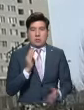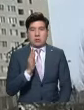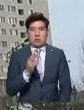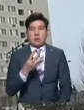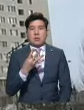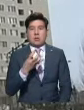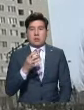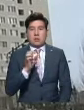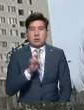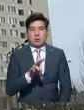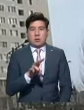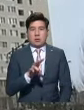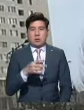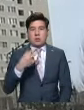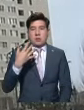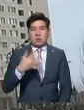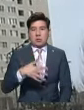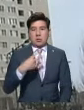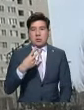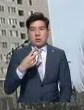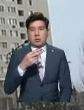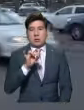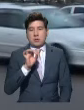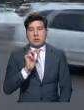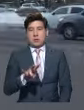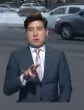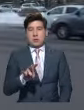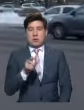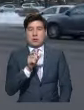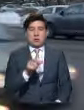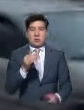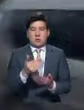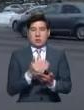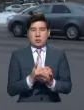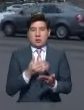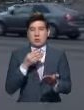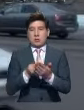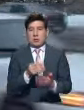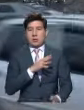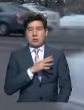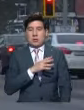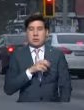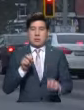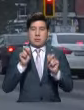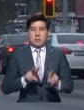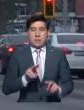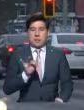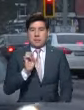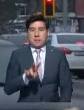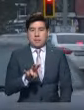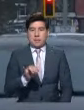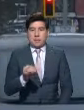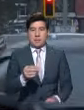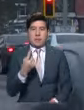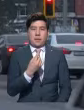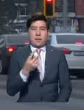пәтерінен түскен кірісінен 52 миллион теңгеге жуық жеке табыс салығын төлеген. Ал кәсіпкер ретінде тіркелгендер е-салық платформасы арқылы